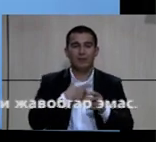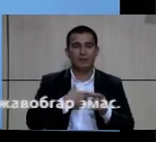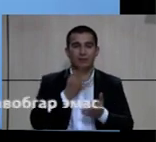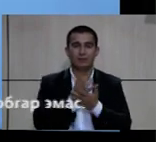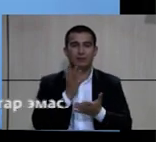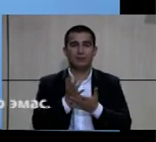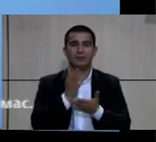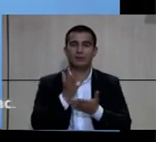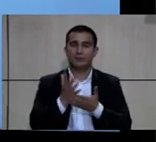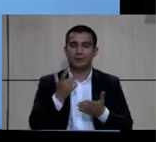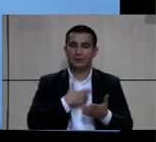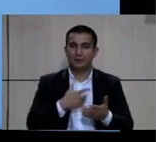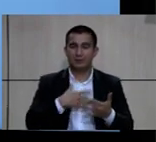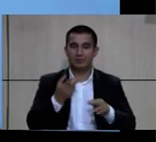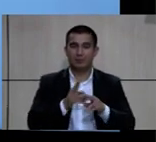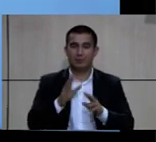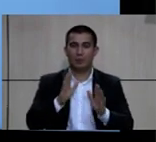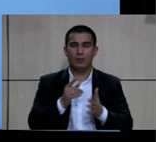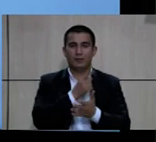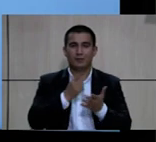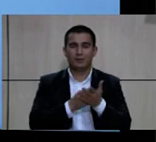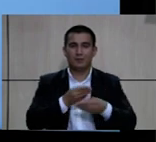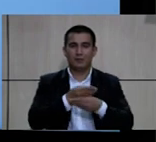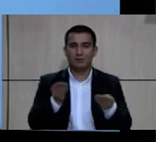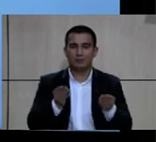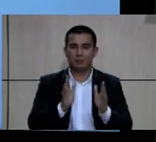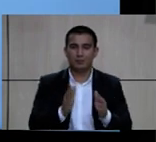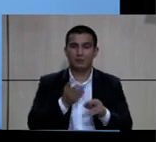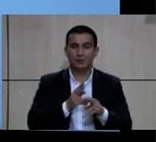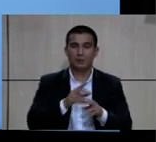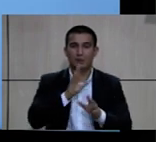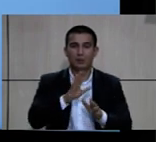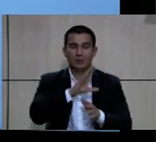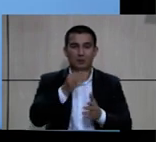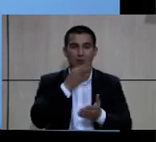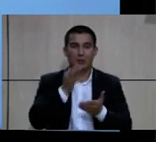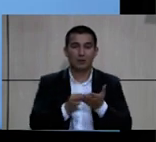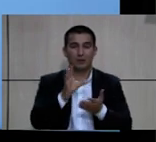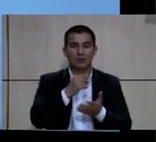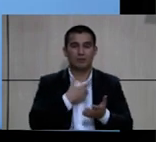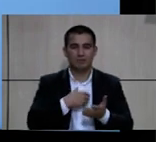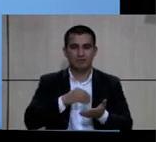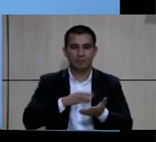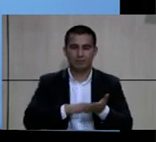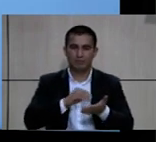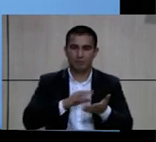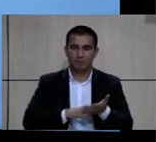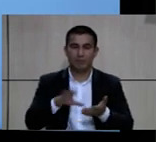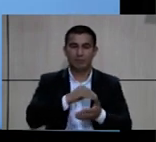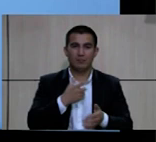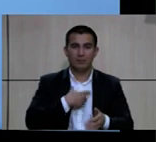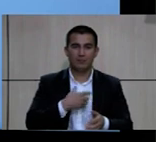usulidir. Men savollarni o'qiyman, siz javoblarni daftaringizga yozib olasiz va ballar